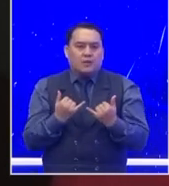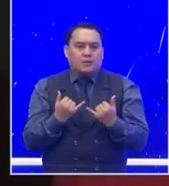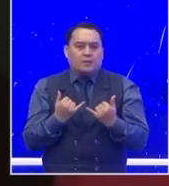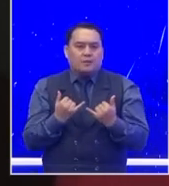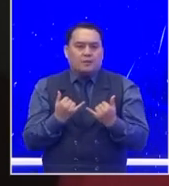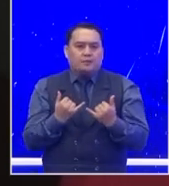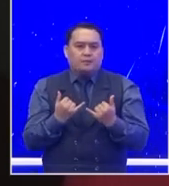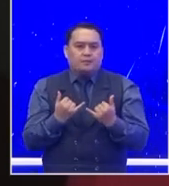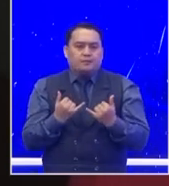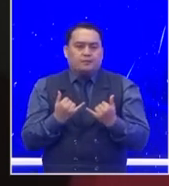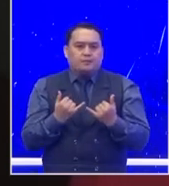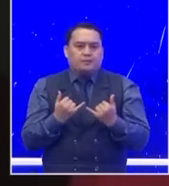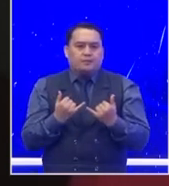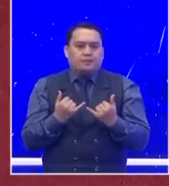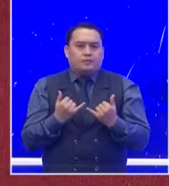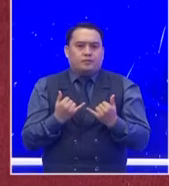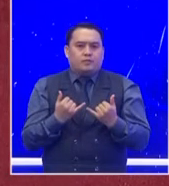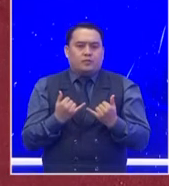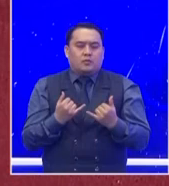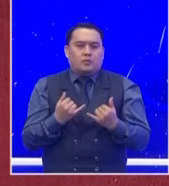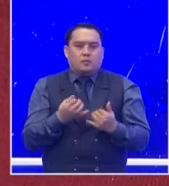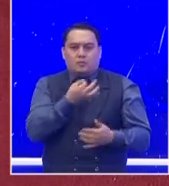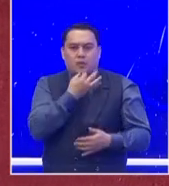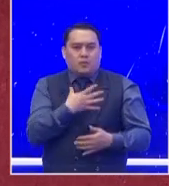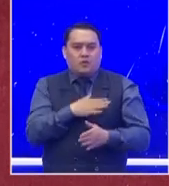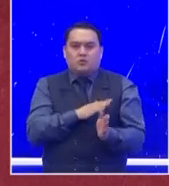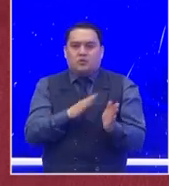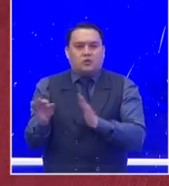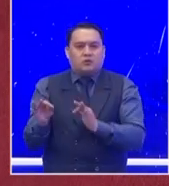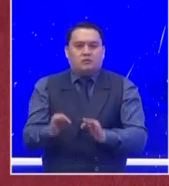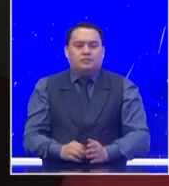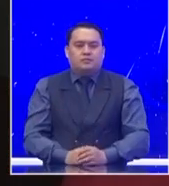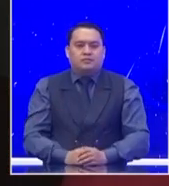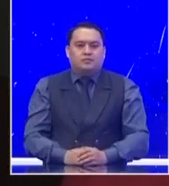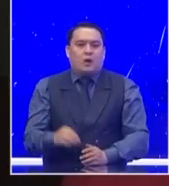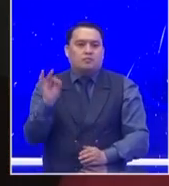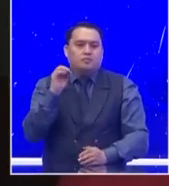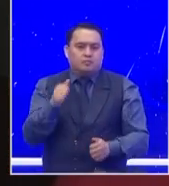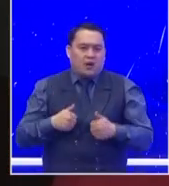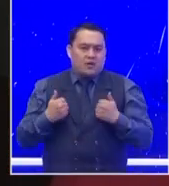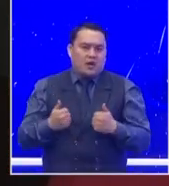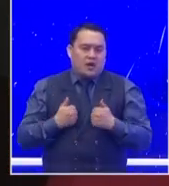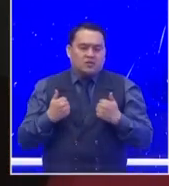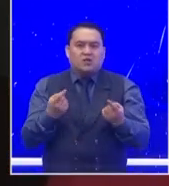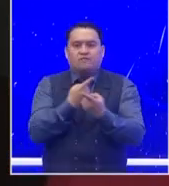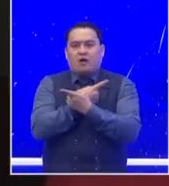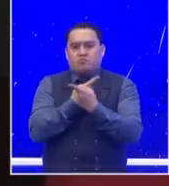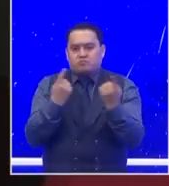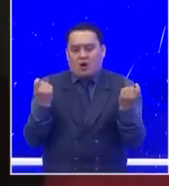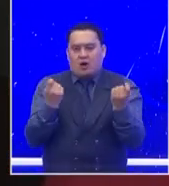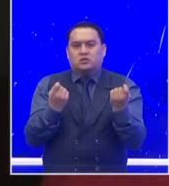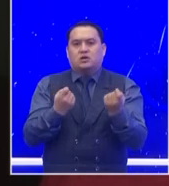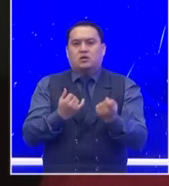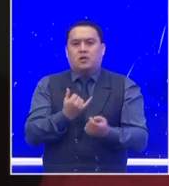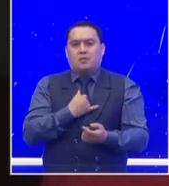В общем, прошло на хорошем, очень высшем уровне. Спасибо. Полезная информация. Что-то где-то я,